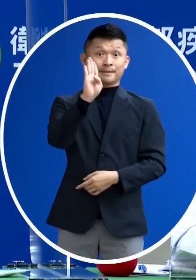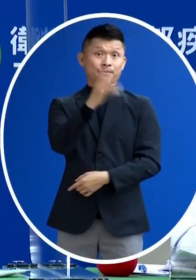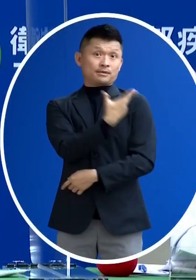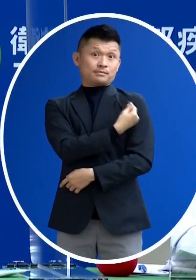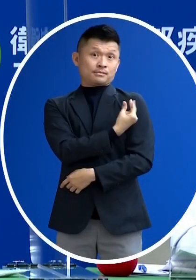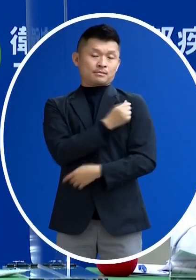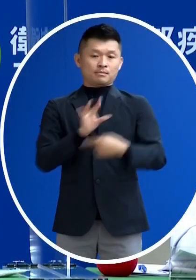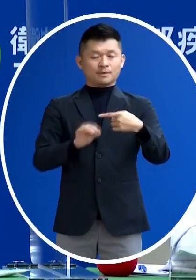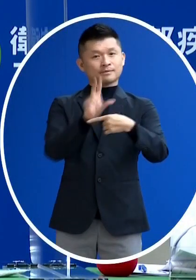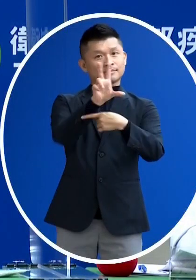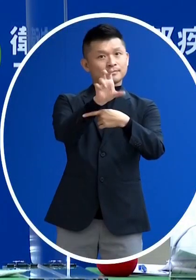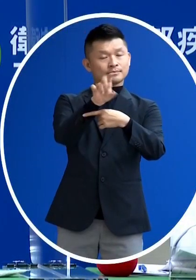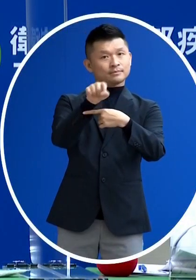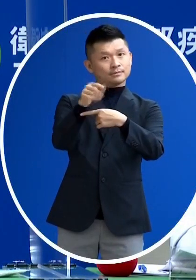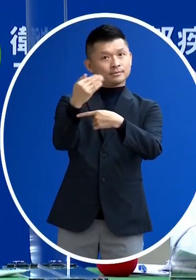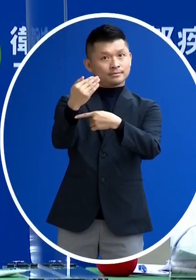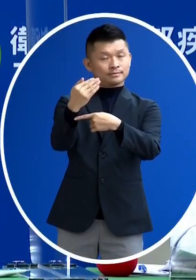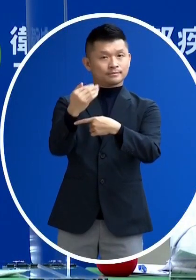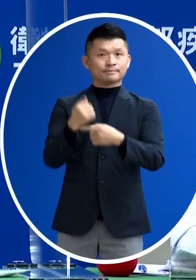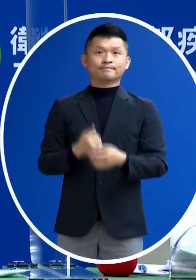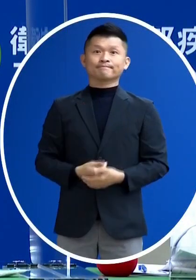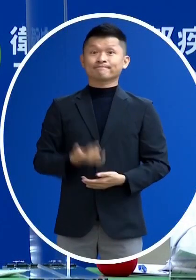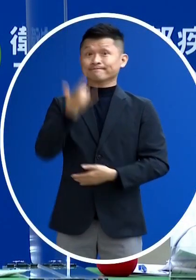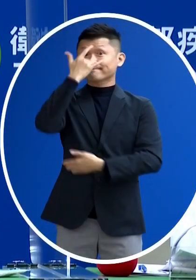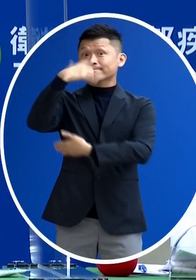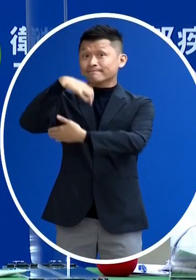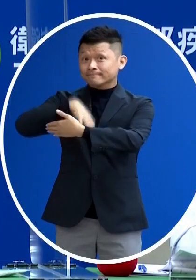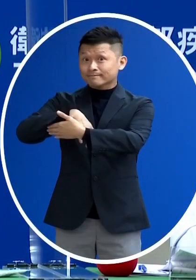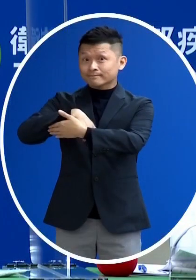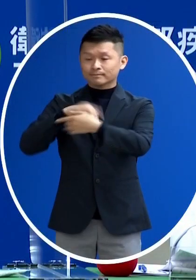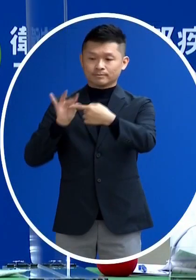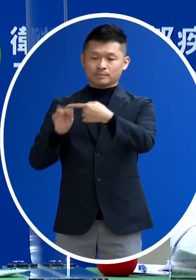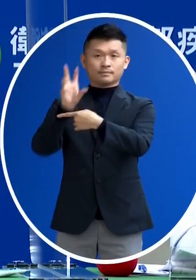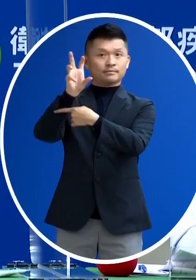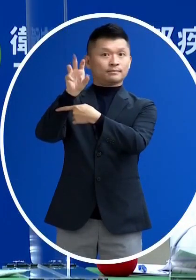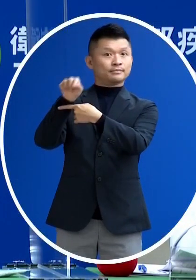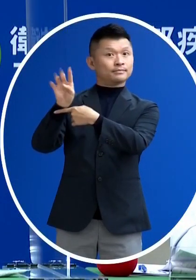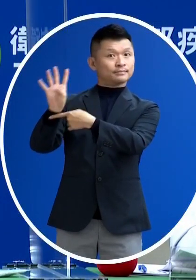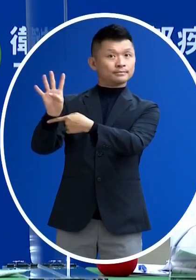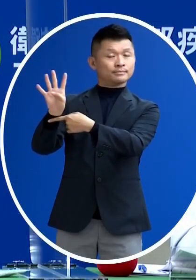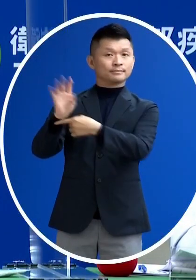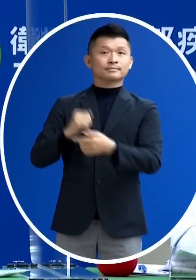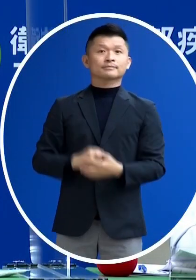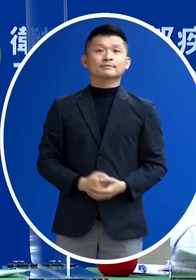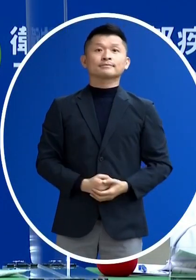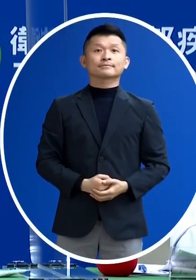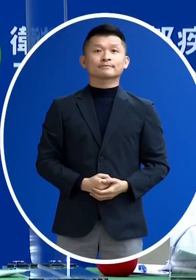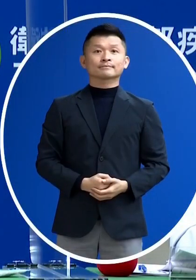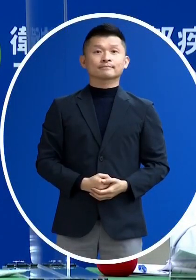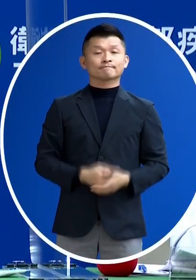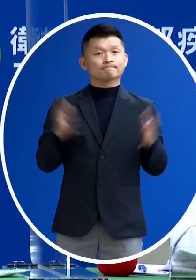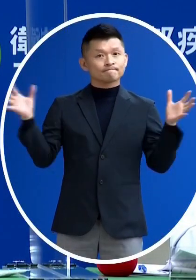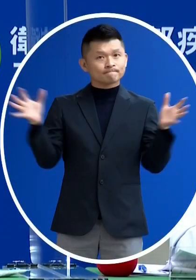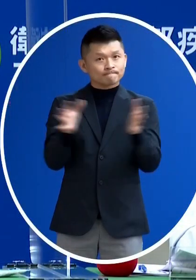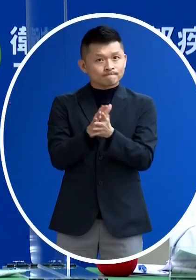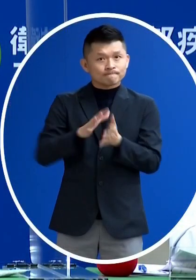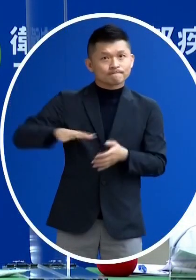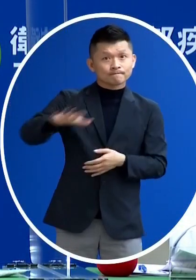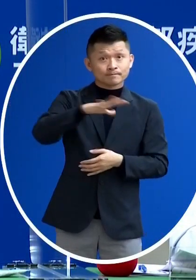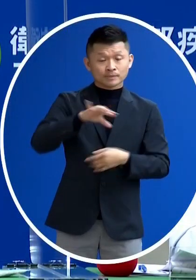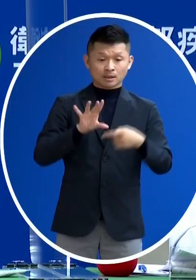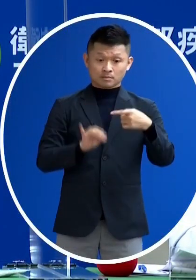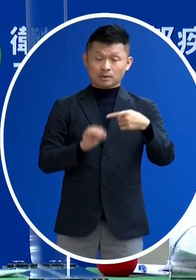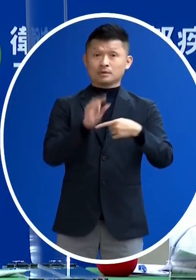BNT 是77.9%，那莫德纳是80.4%。那总体的接种率